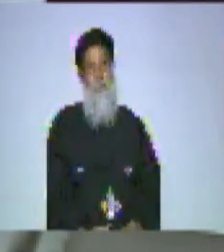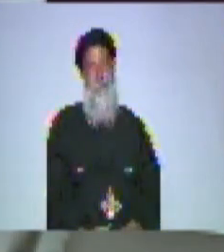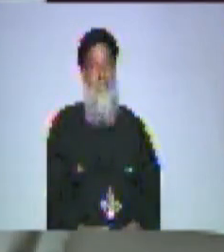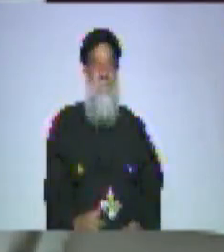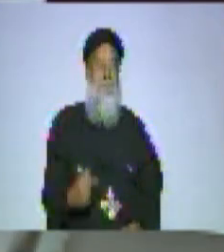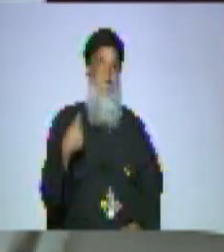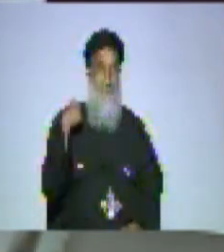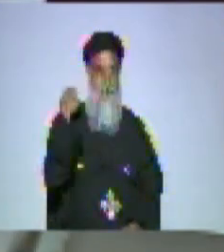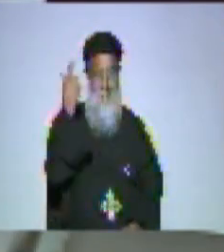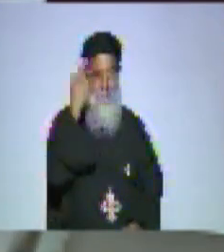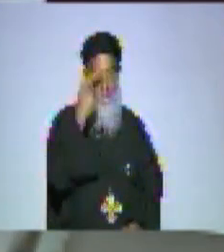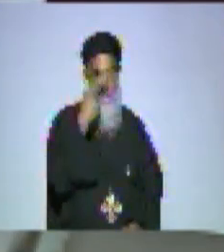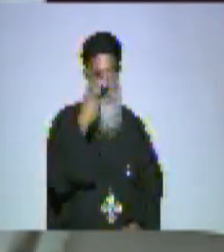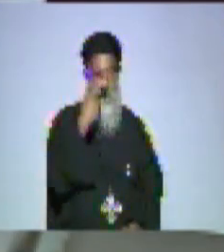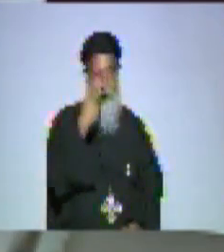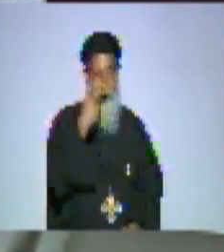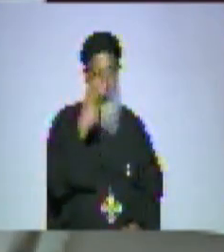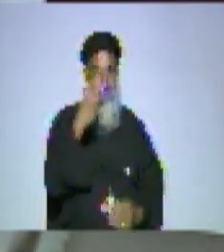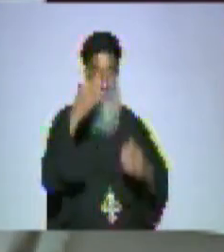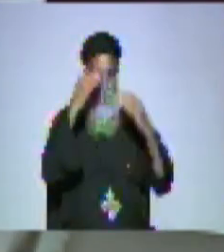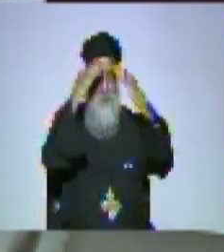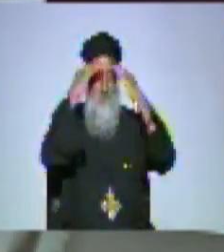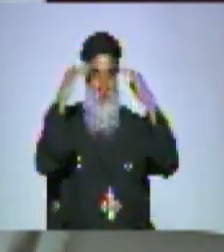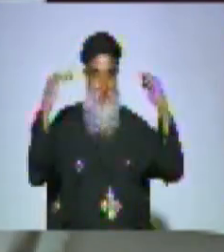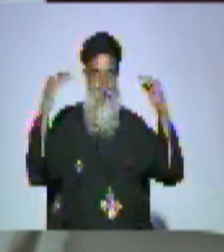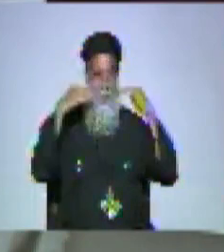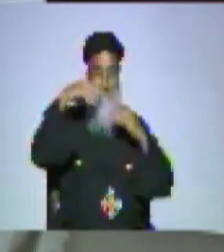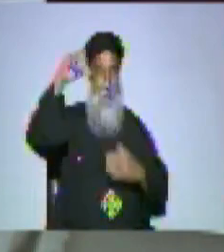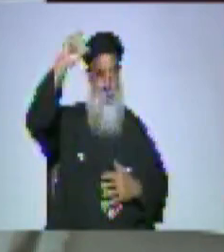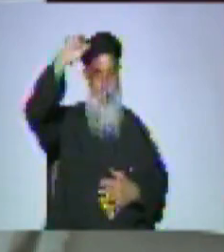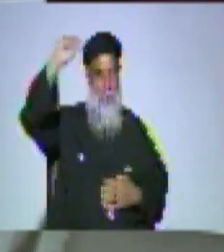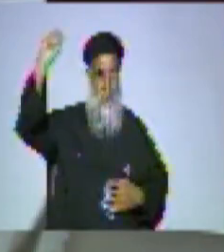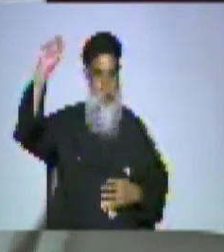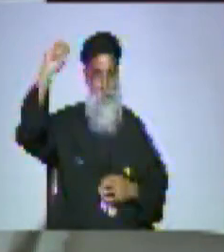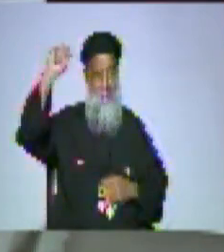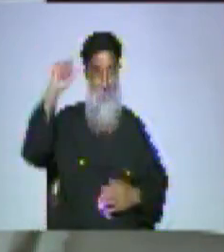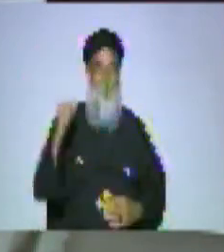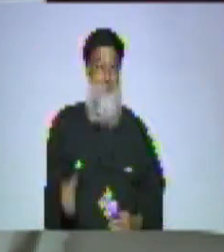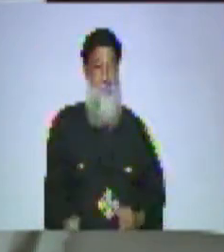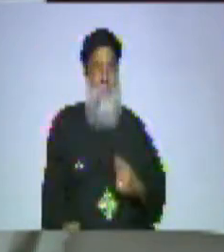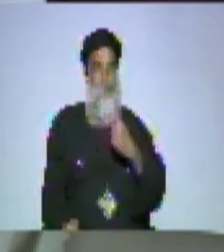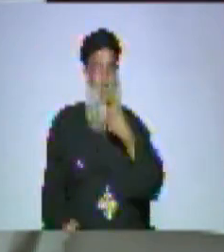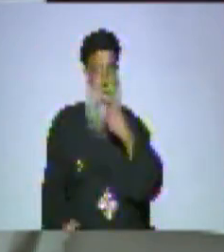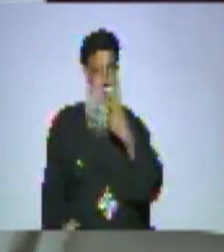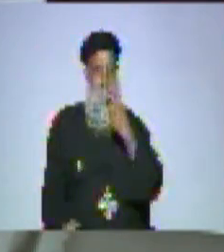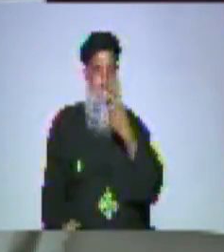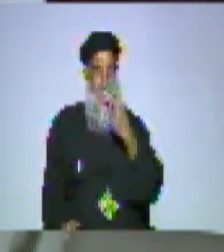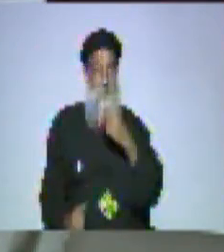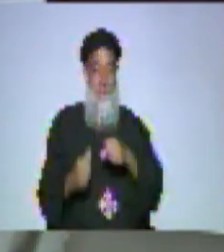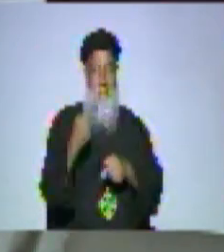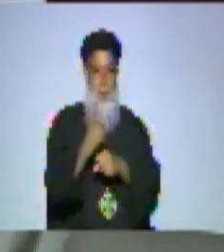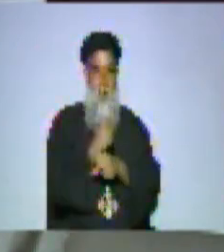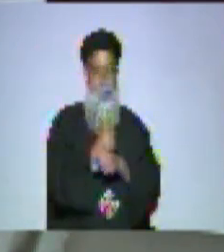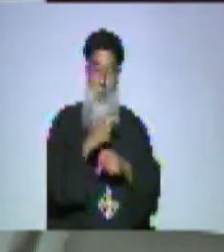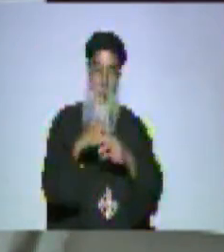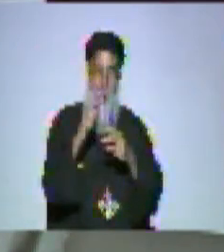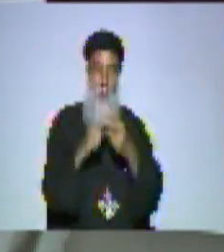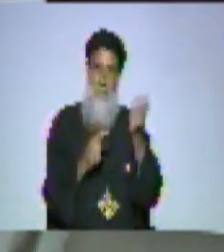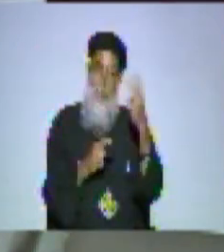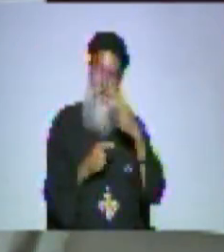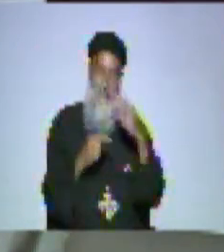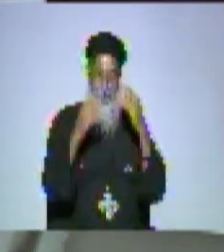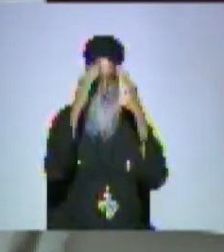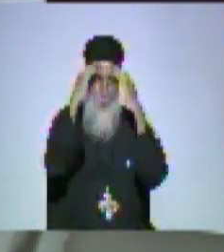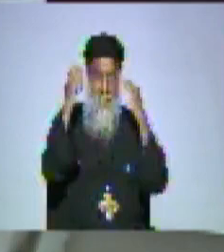اجازته في تعمير دير الانبا بشوي سنتين وفي دير البراموس سنه